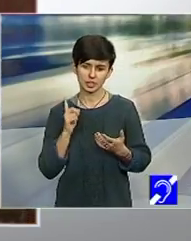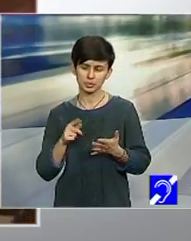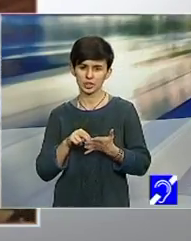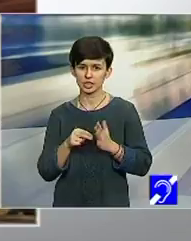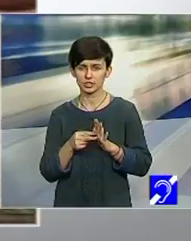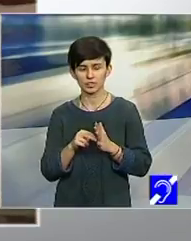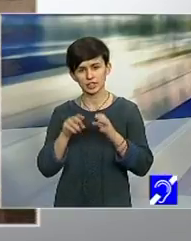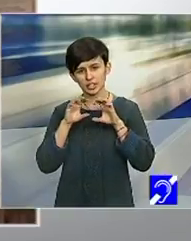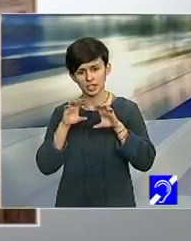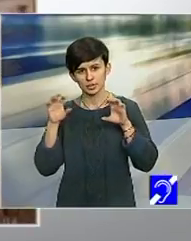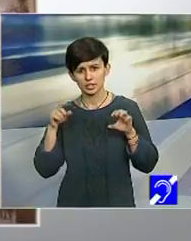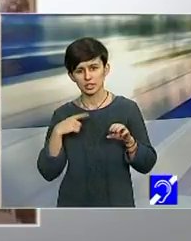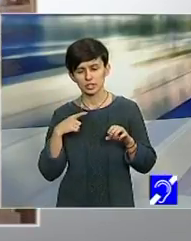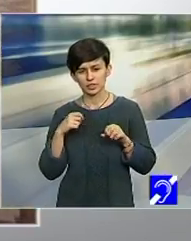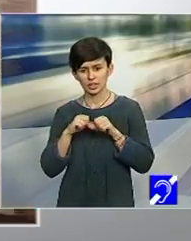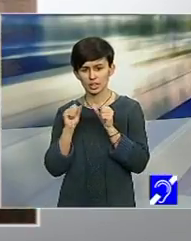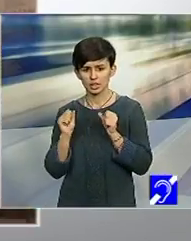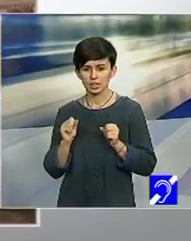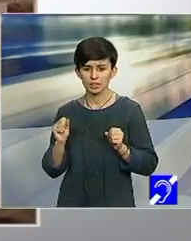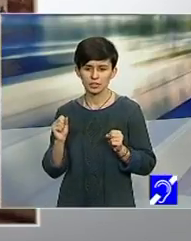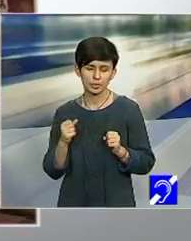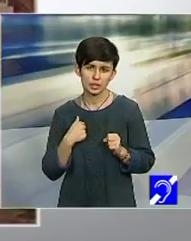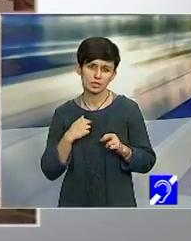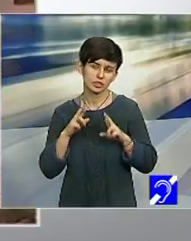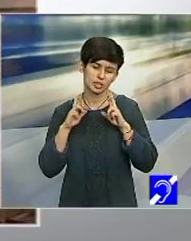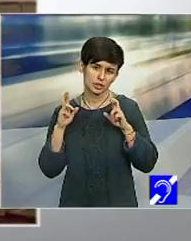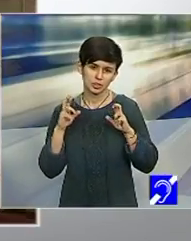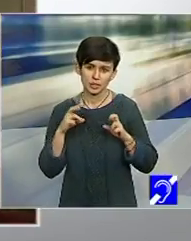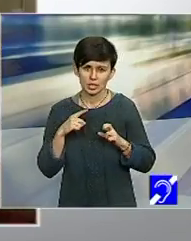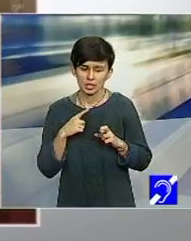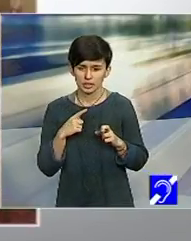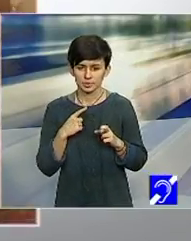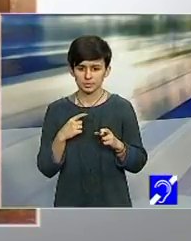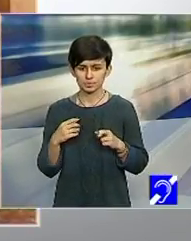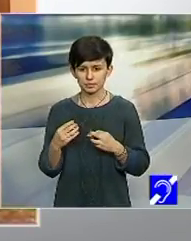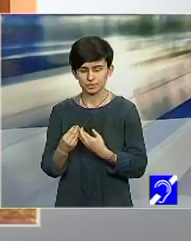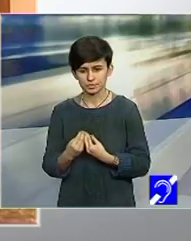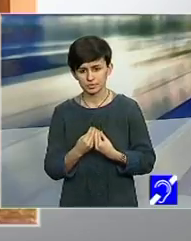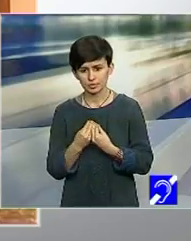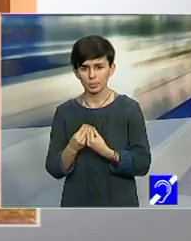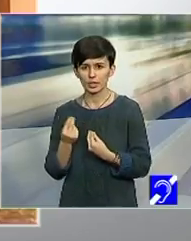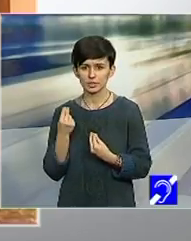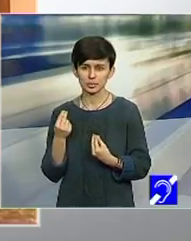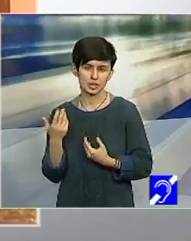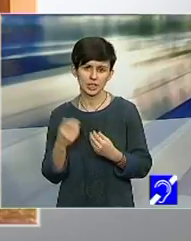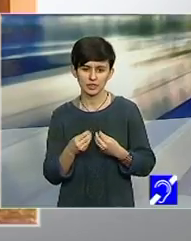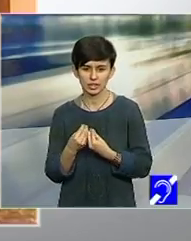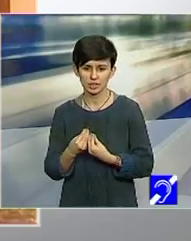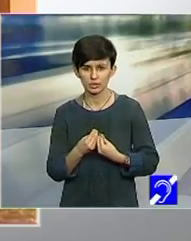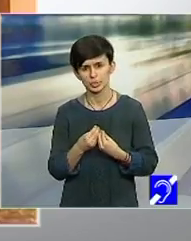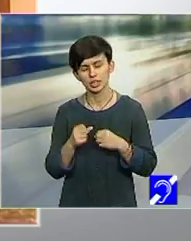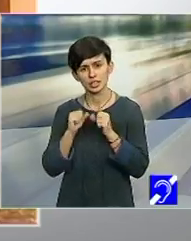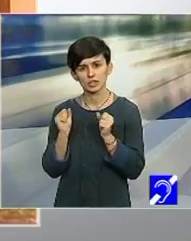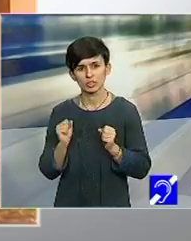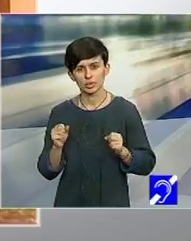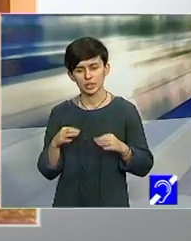alcătuită dintr-un și sper să fie un tot armonios, care va îmbina mijloacele moderne de